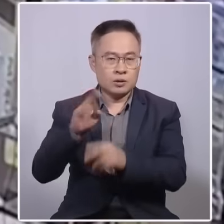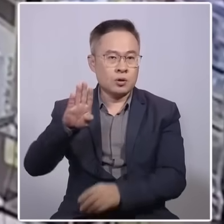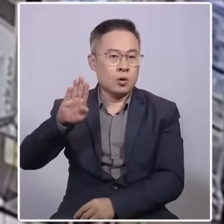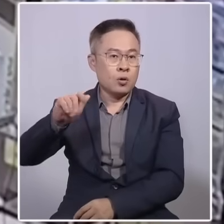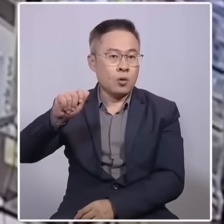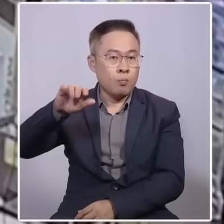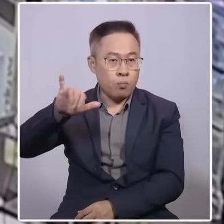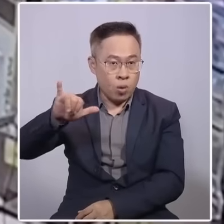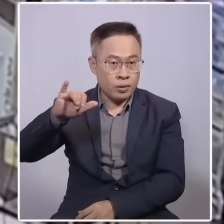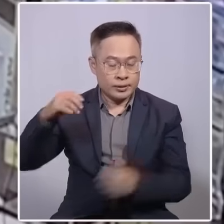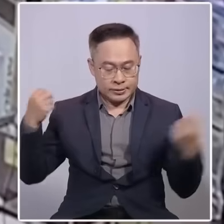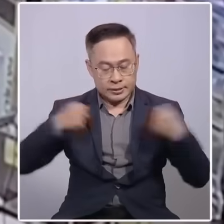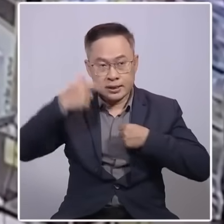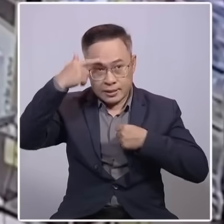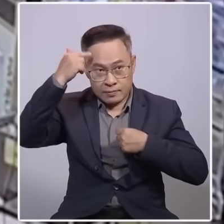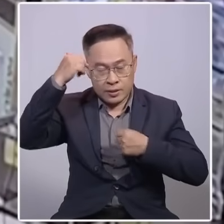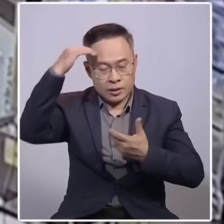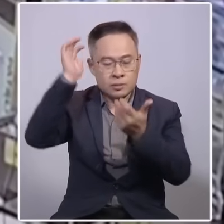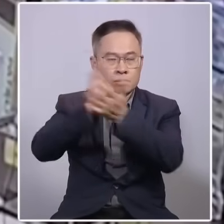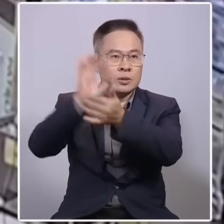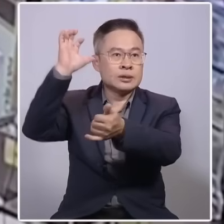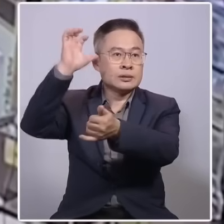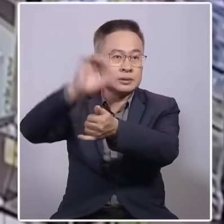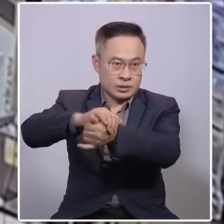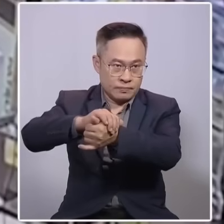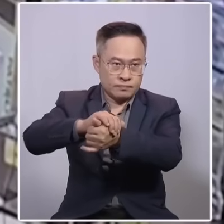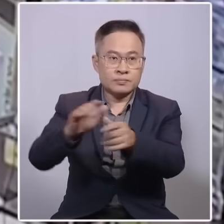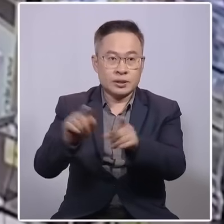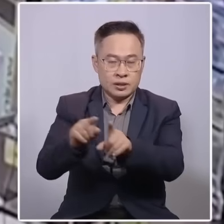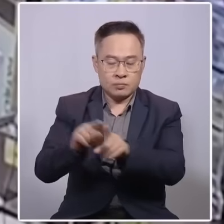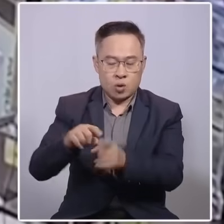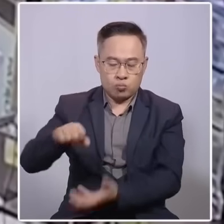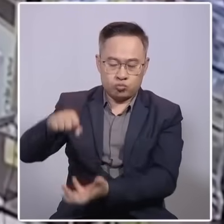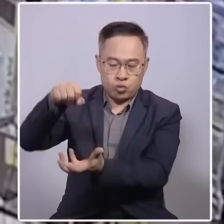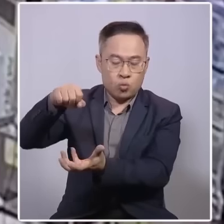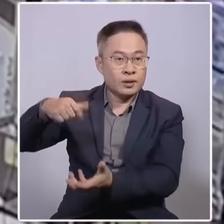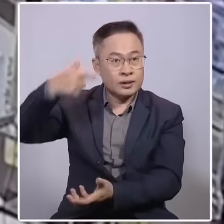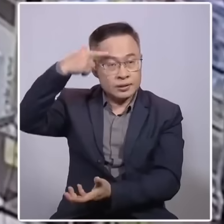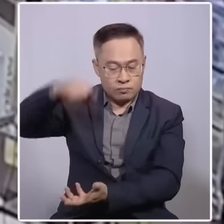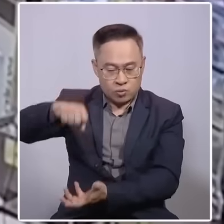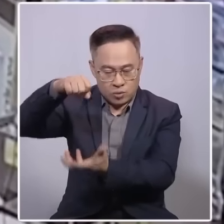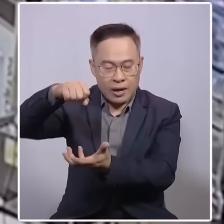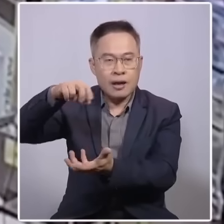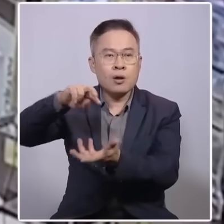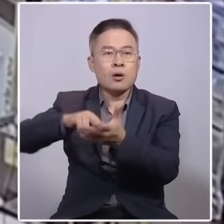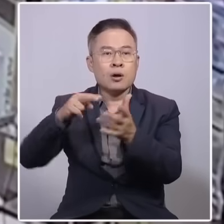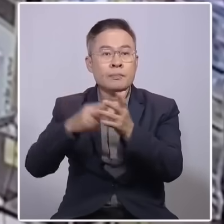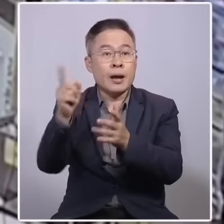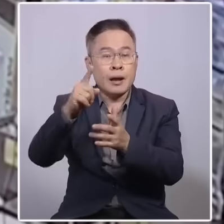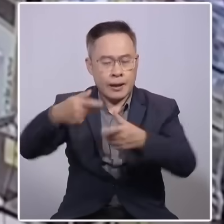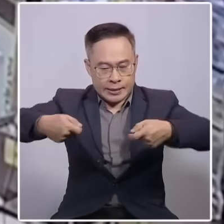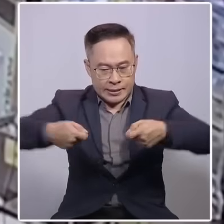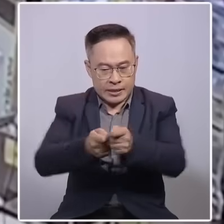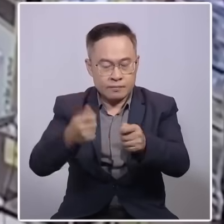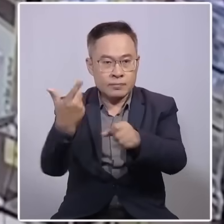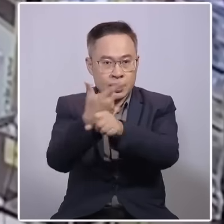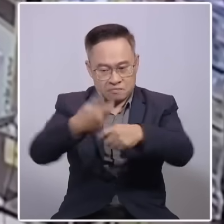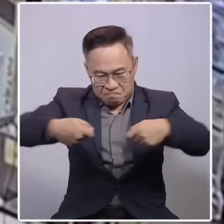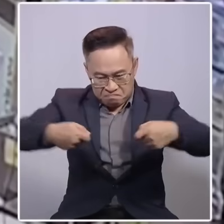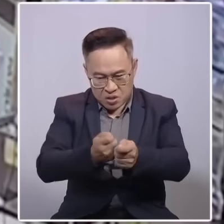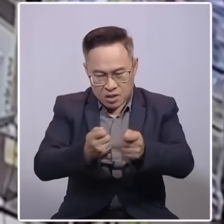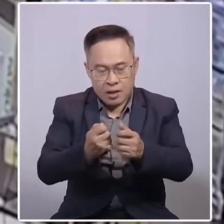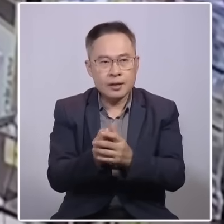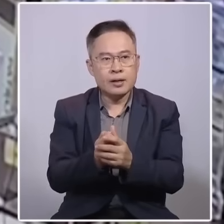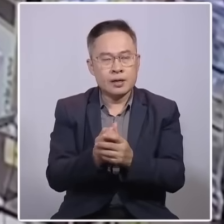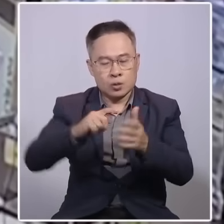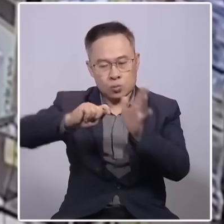บิ๊กกับปอยครับส่วนนายหนอนจะเข้ามอบตัววันนี้นะคะตามรายงานครับค่ะผู้สื่อข่าวที่นครศรีธธรรมราชของสำนักข่าว